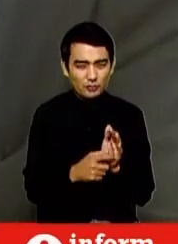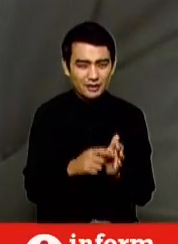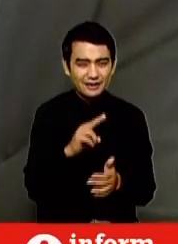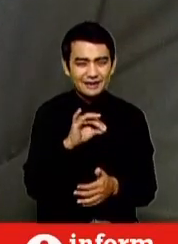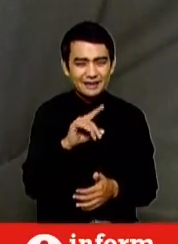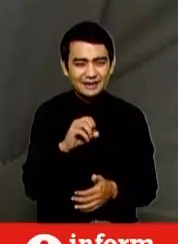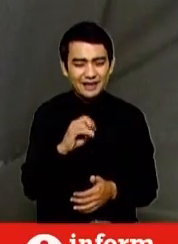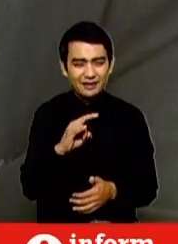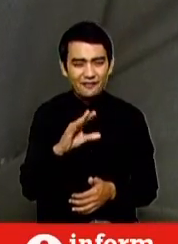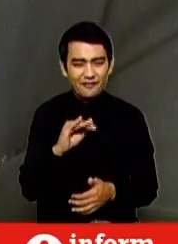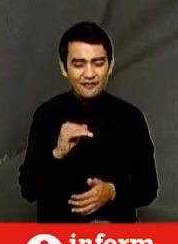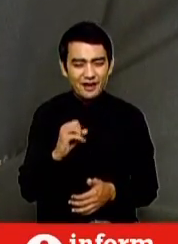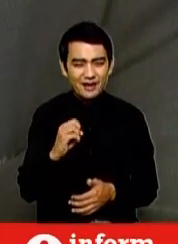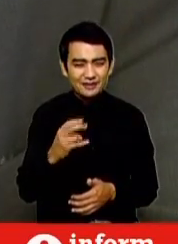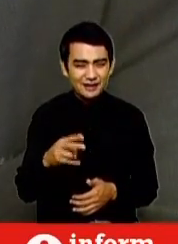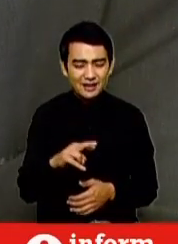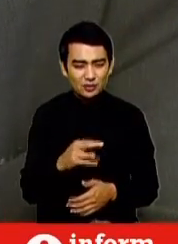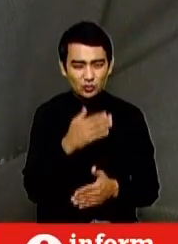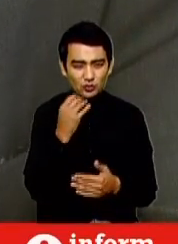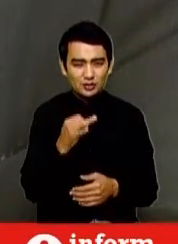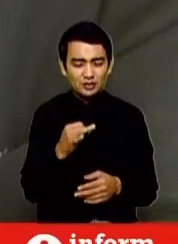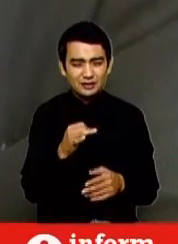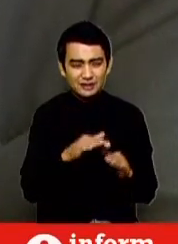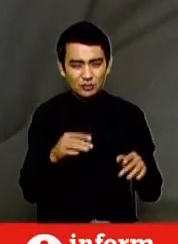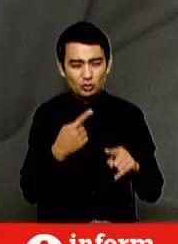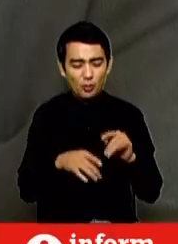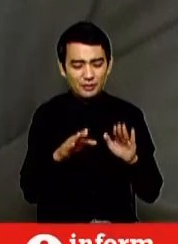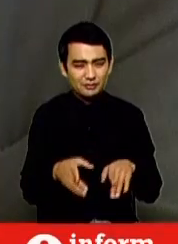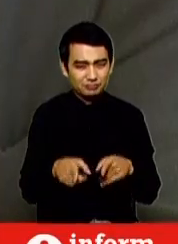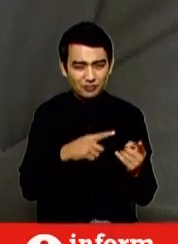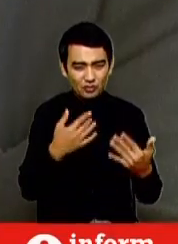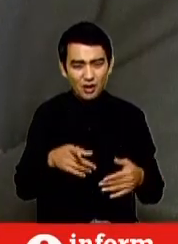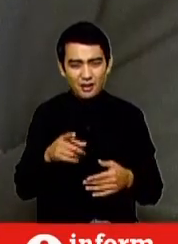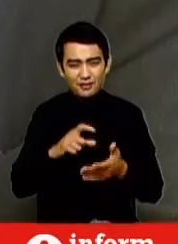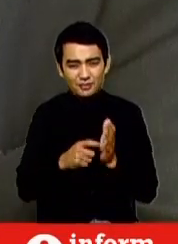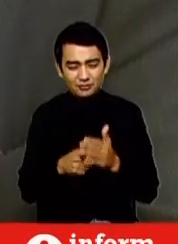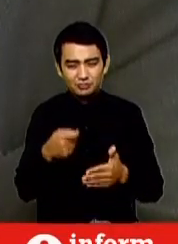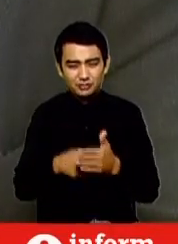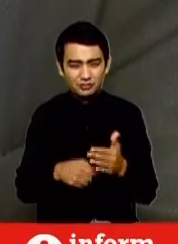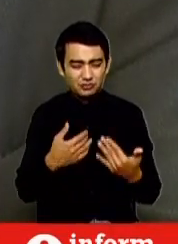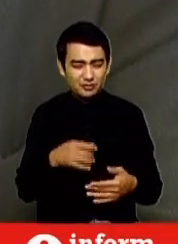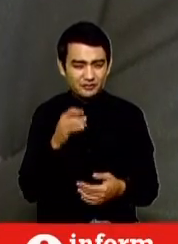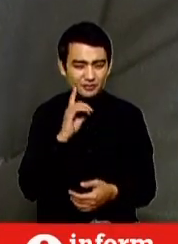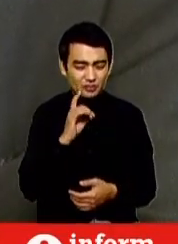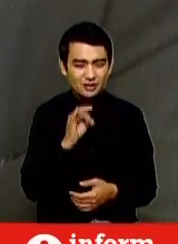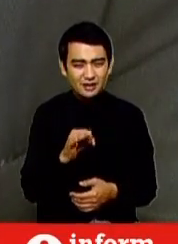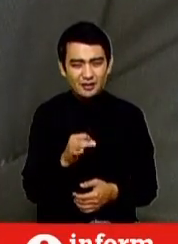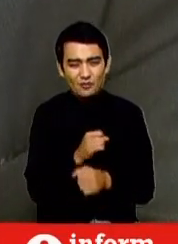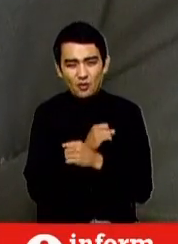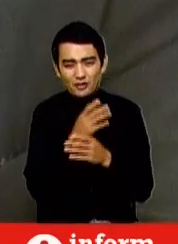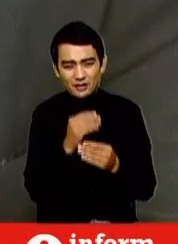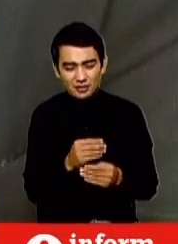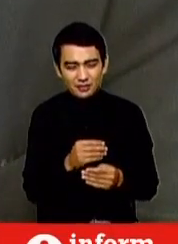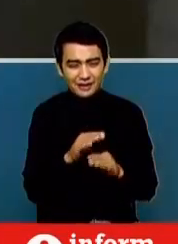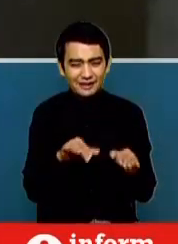жоқ. Яғни бүлдіршіндерді оқшаулап тастады. Сондықтан балалардың денсаулығына еш қауіп төнбеуі тиіс. Ал демалыс күндері балабақшаны